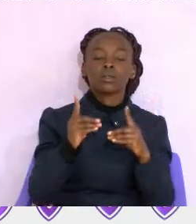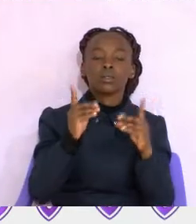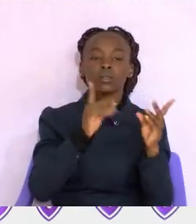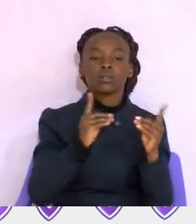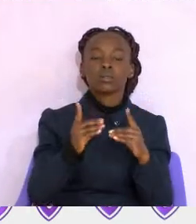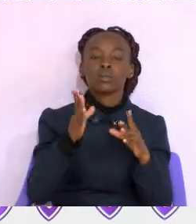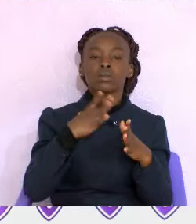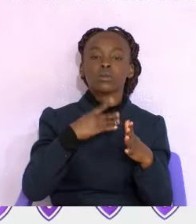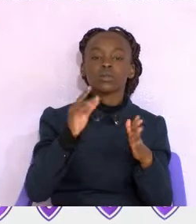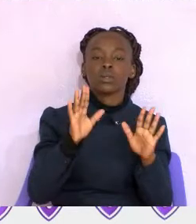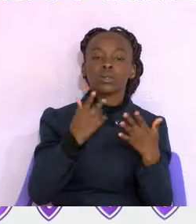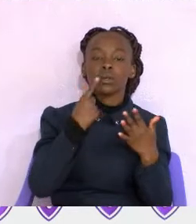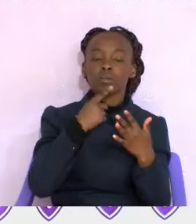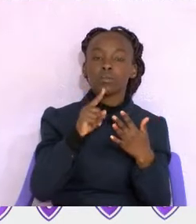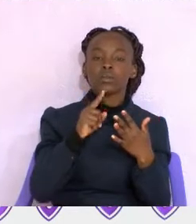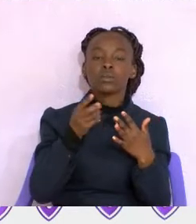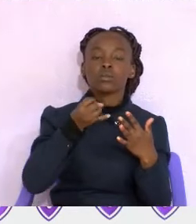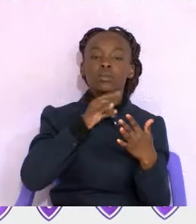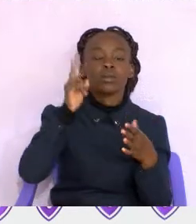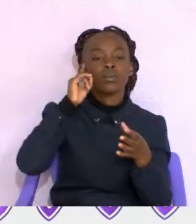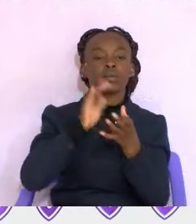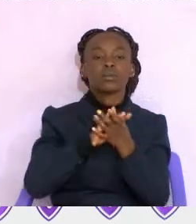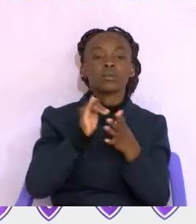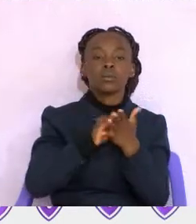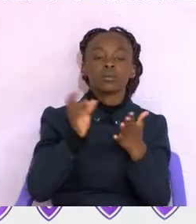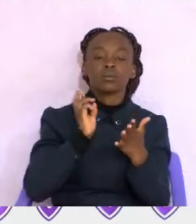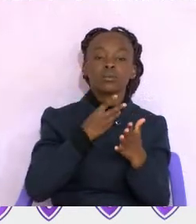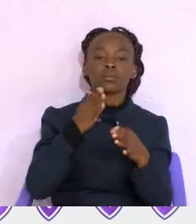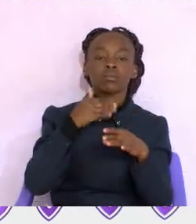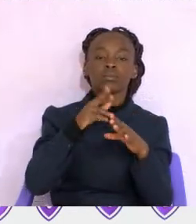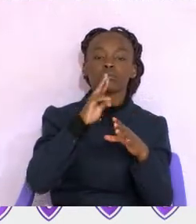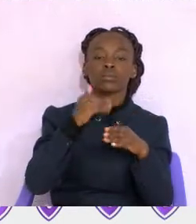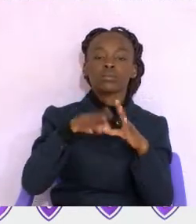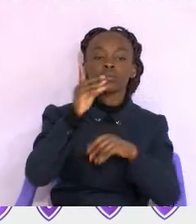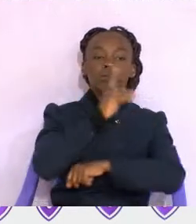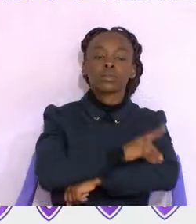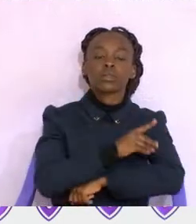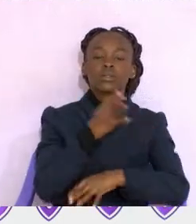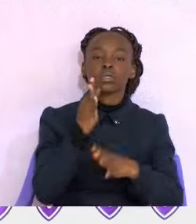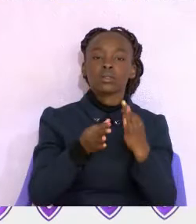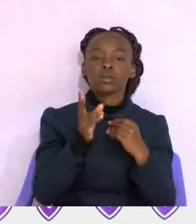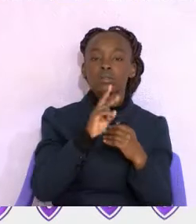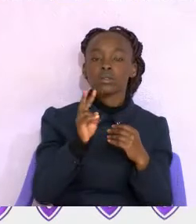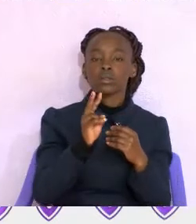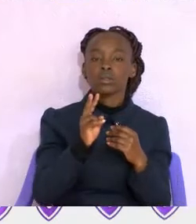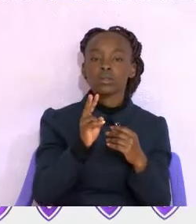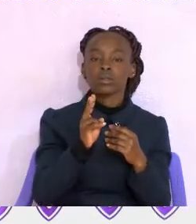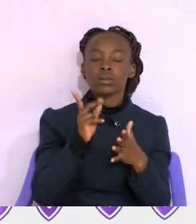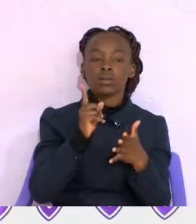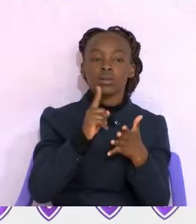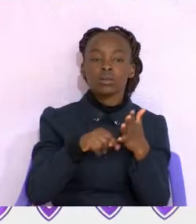vile alivyoyanena. Na ninaamini watu wa Mungu tumefika masiku kama hayo. Kwa maana ukiangalia yale vitu ulitia macho